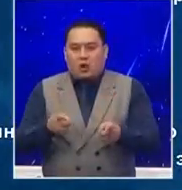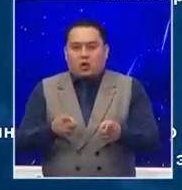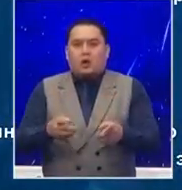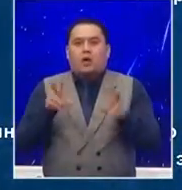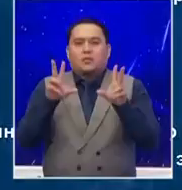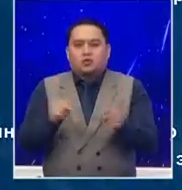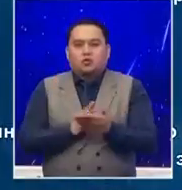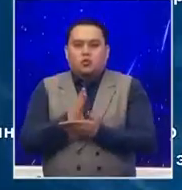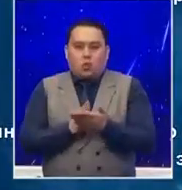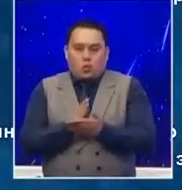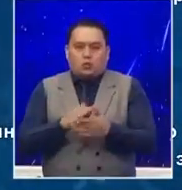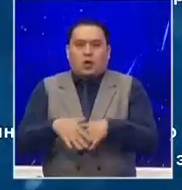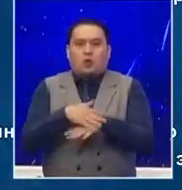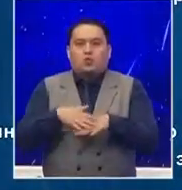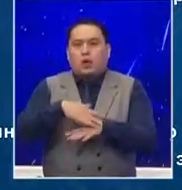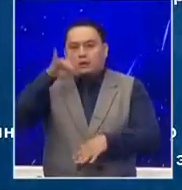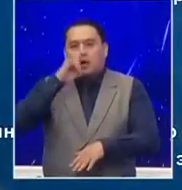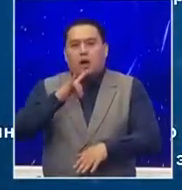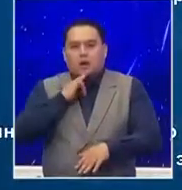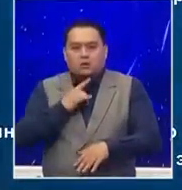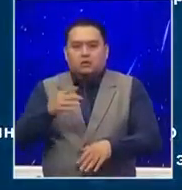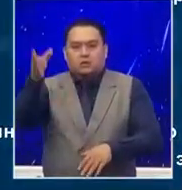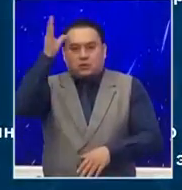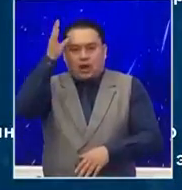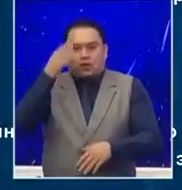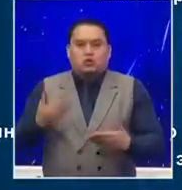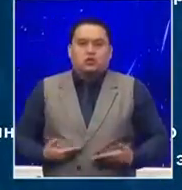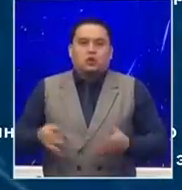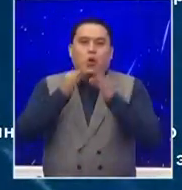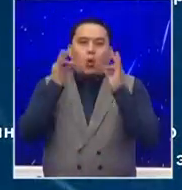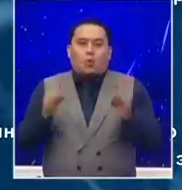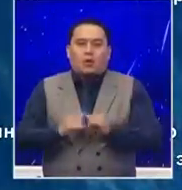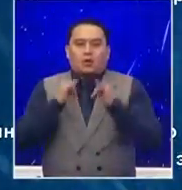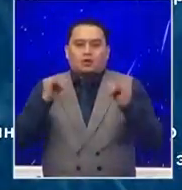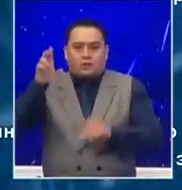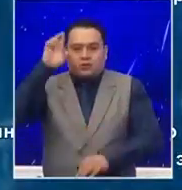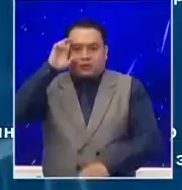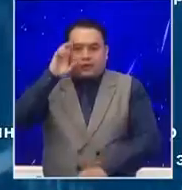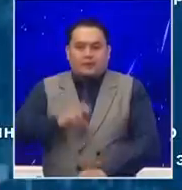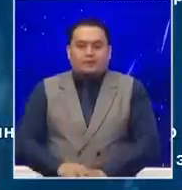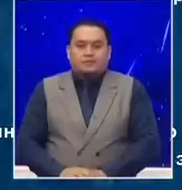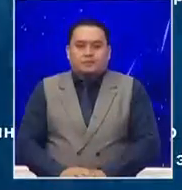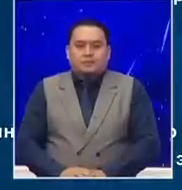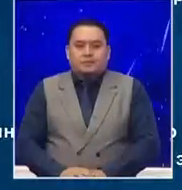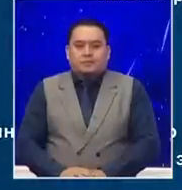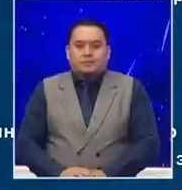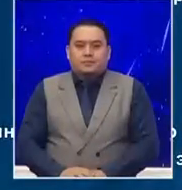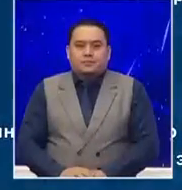принесли присягу служить народу Казахстана и применять знания и жизненный опыт для развития страны.